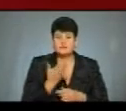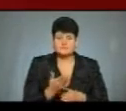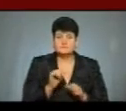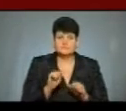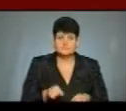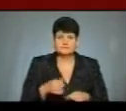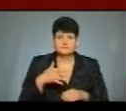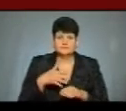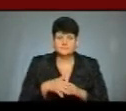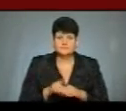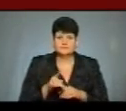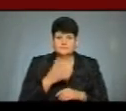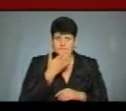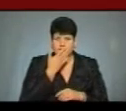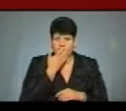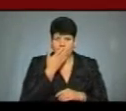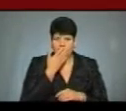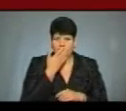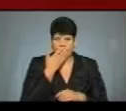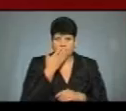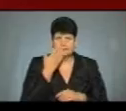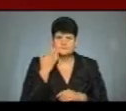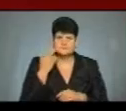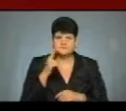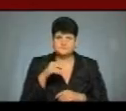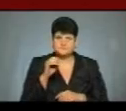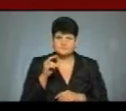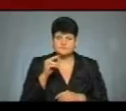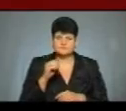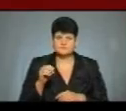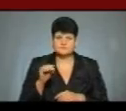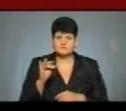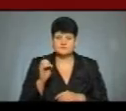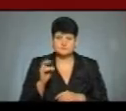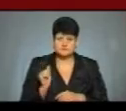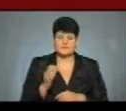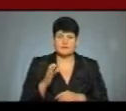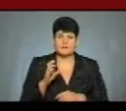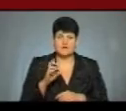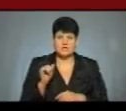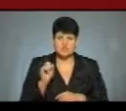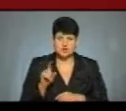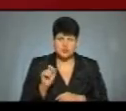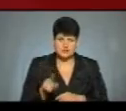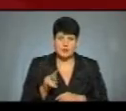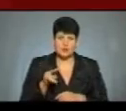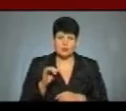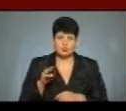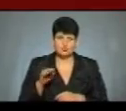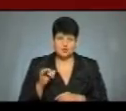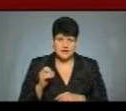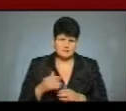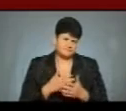можемо розуміти, що немає Великодеркальської, Требухівської, Озерянської, Сиренчуківської, більше Золотецької, Лопошанської і ще